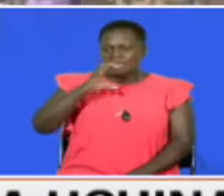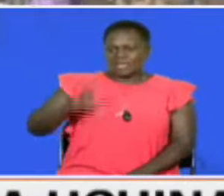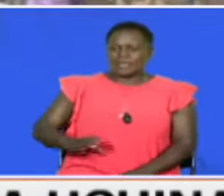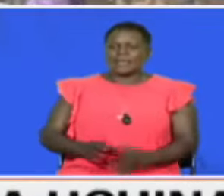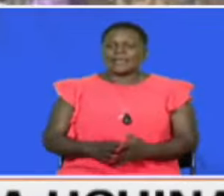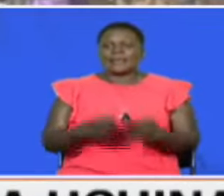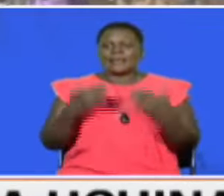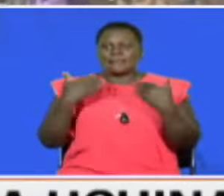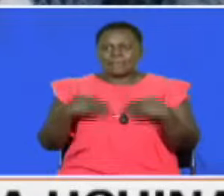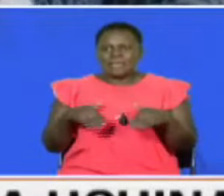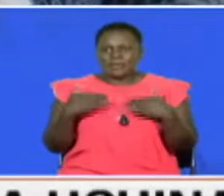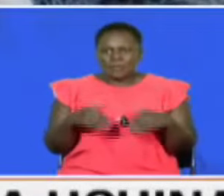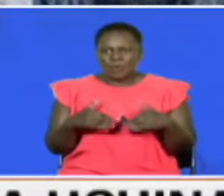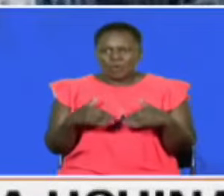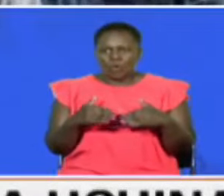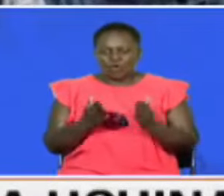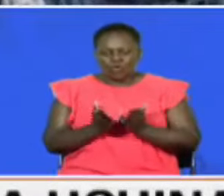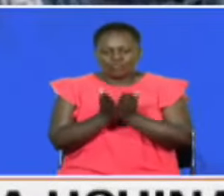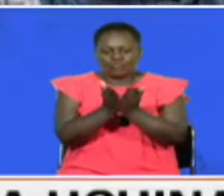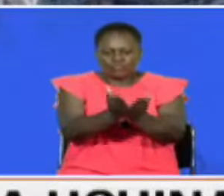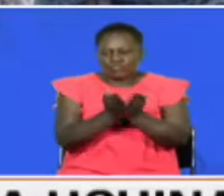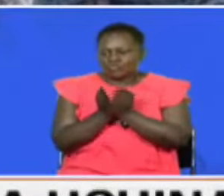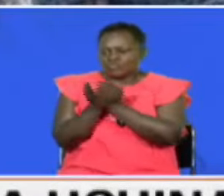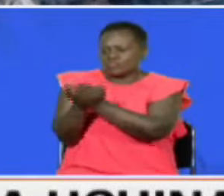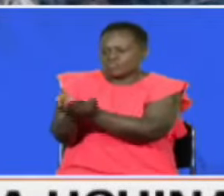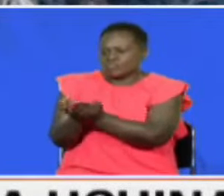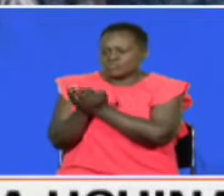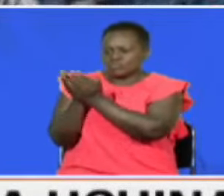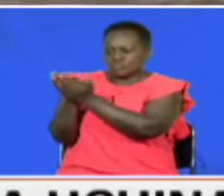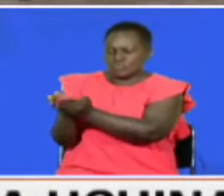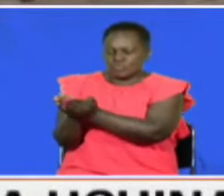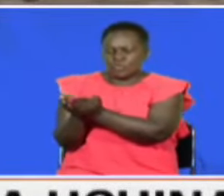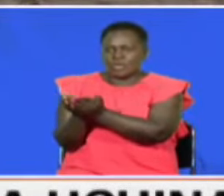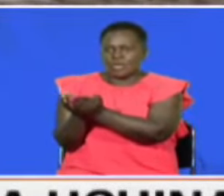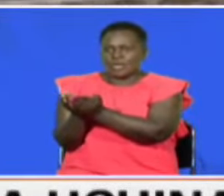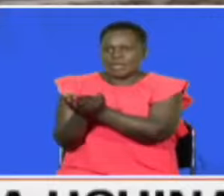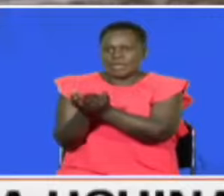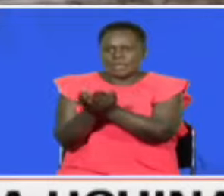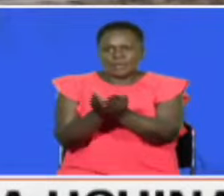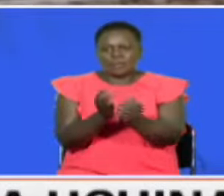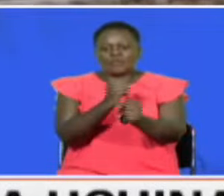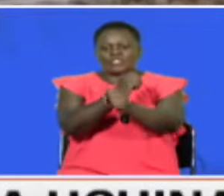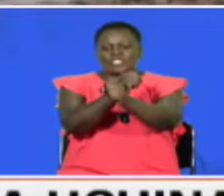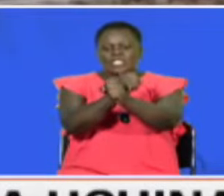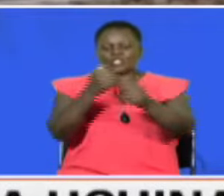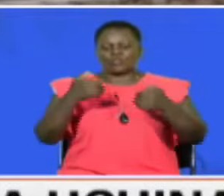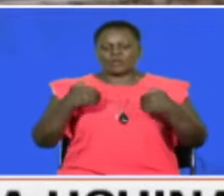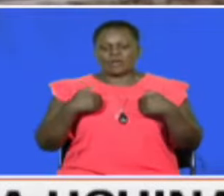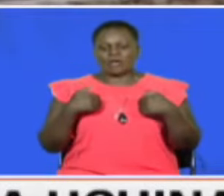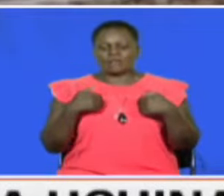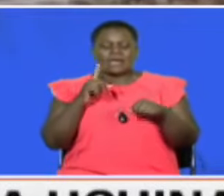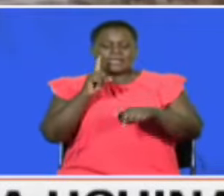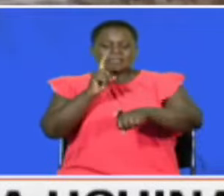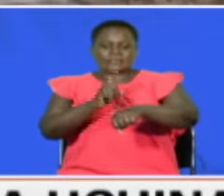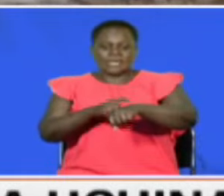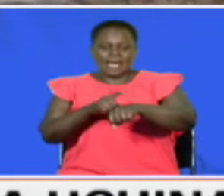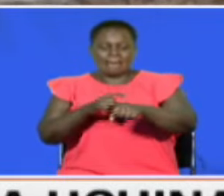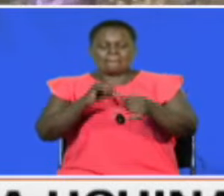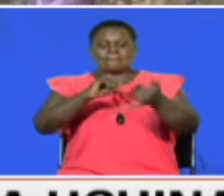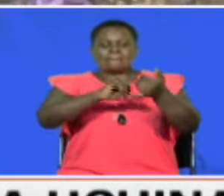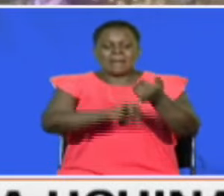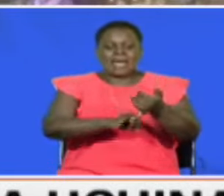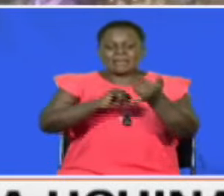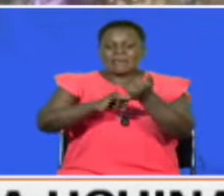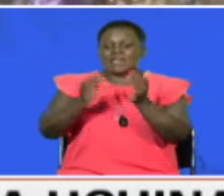Wale watu wakaegesha baadhi yao wakapata na usalama siu, na pale wakaoana na